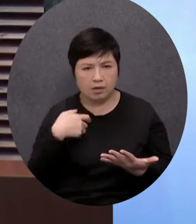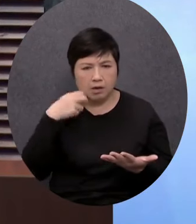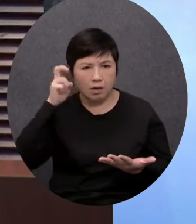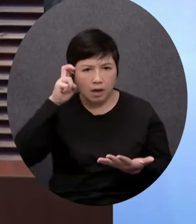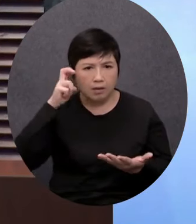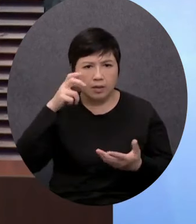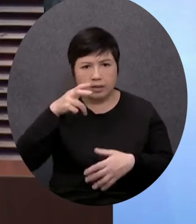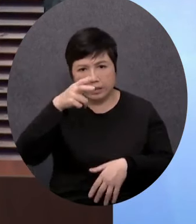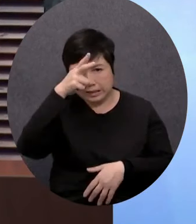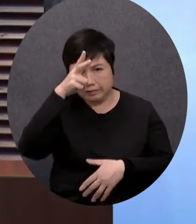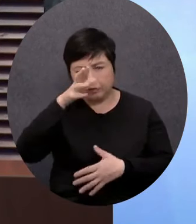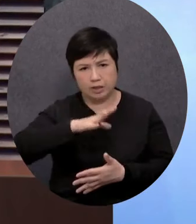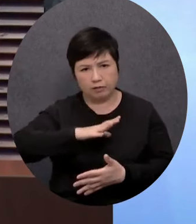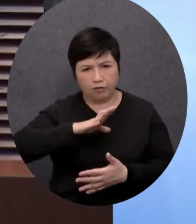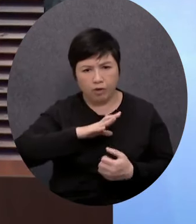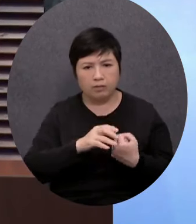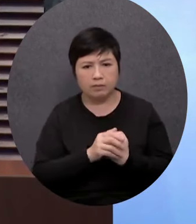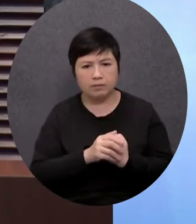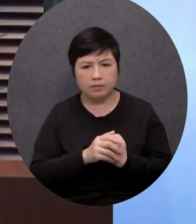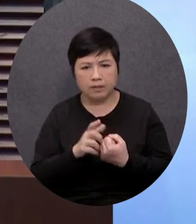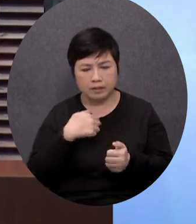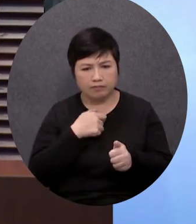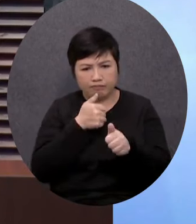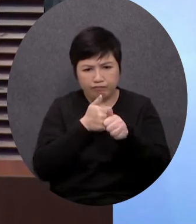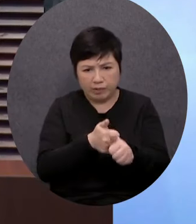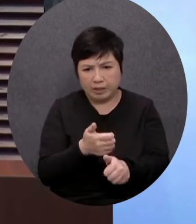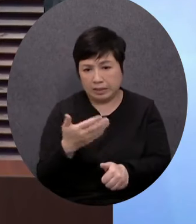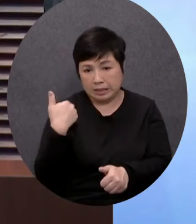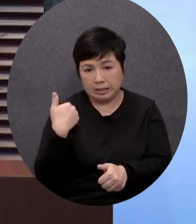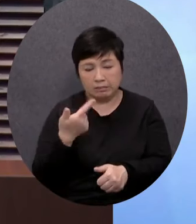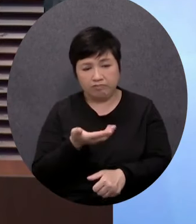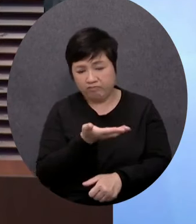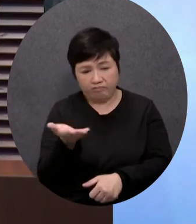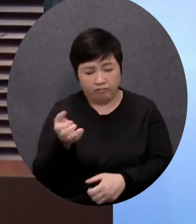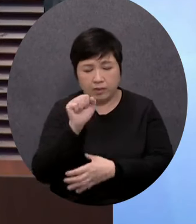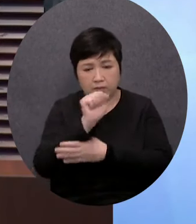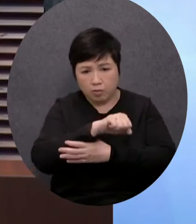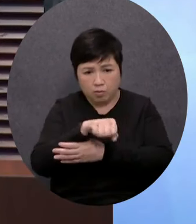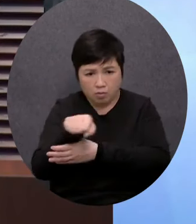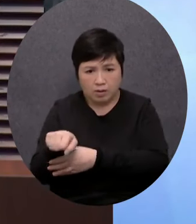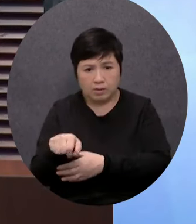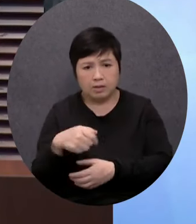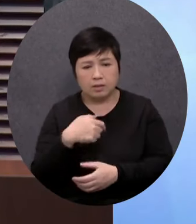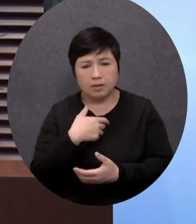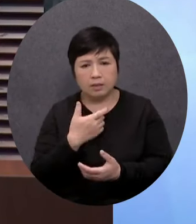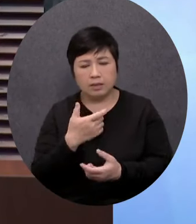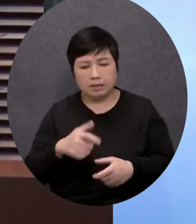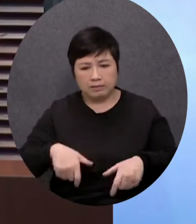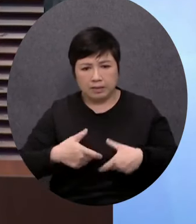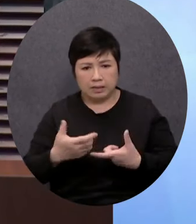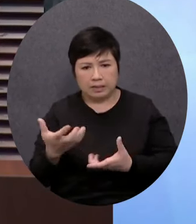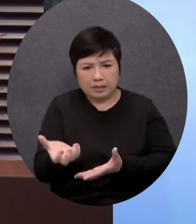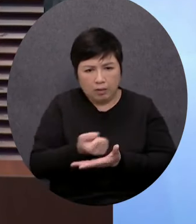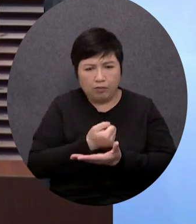政府情況啦。咁我哋都要應該遵守，即係當時大家都同意咗咧，係應該係以收回成